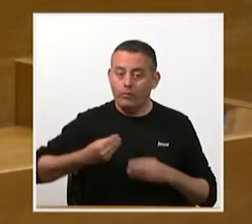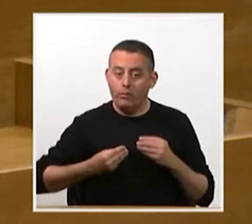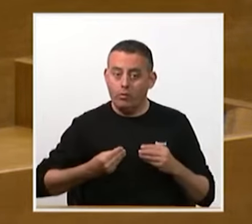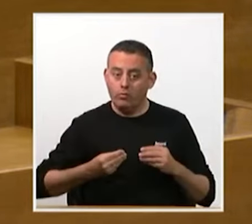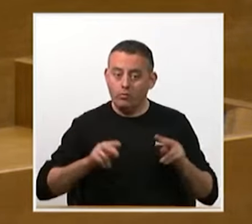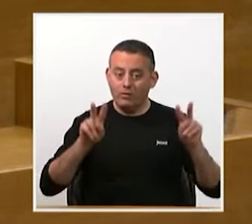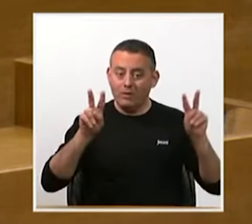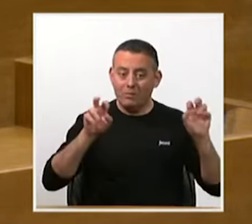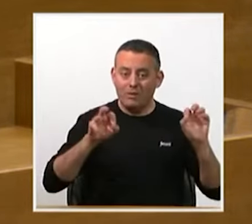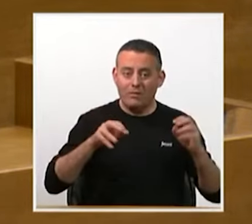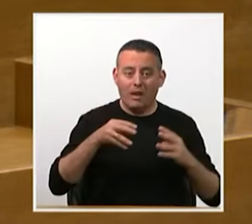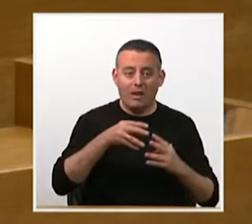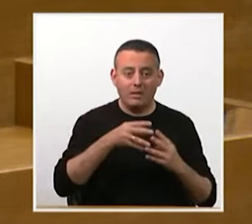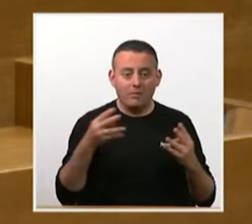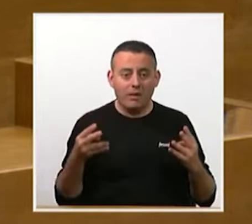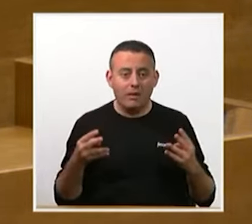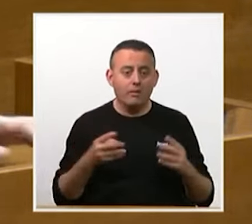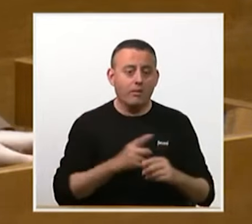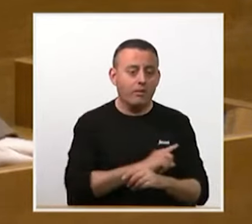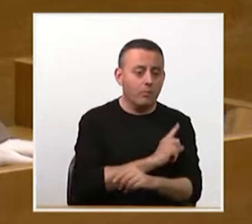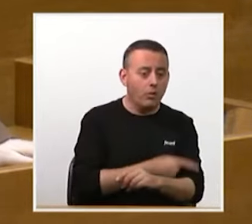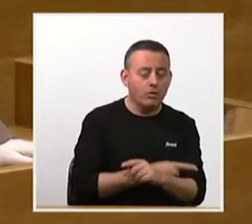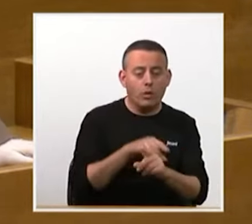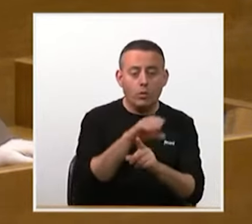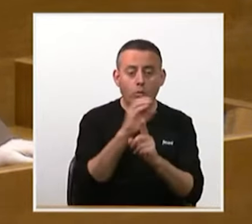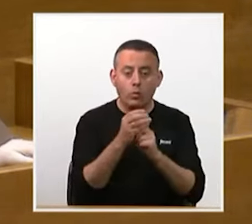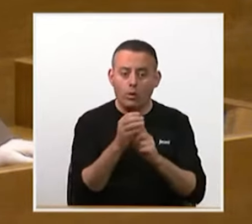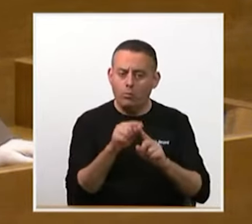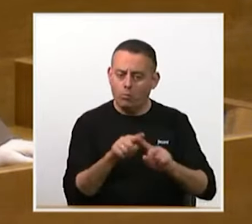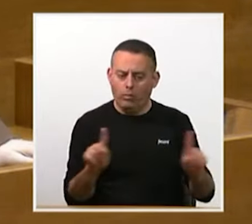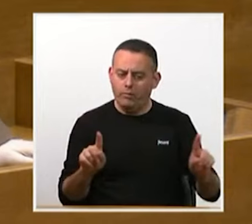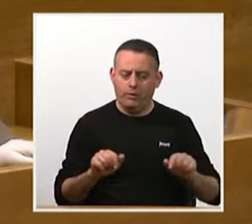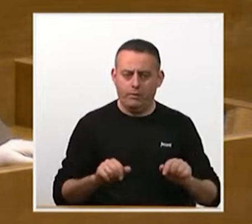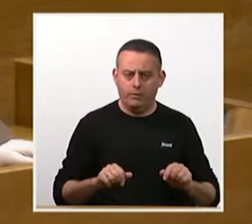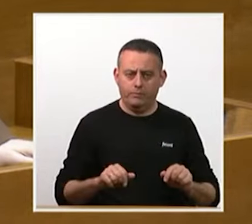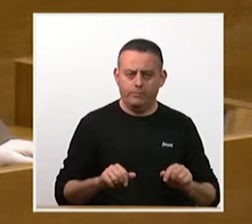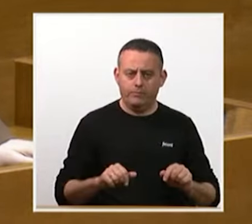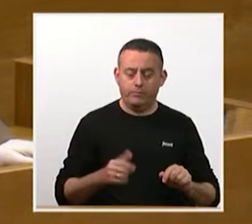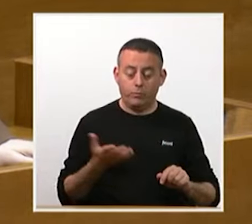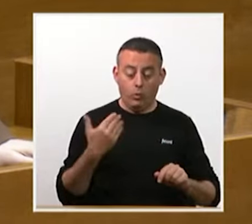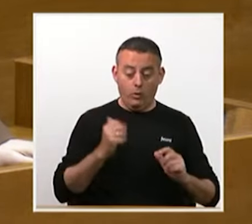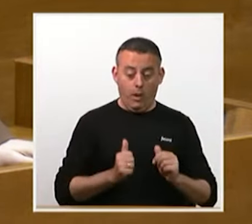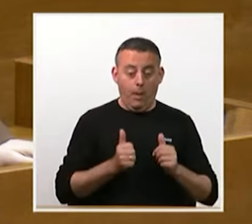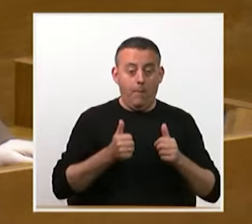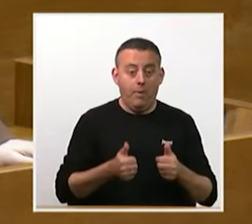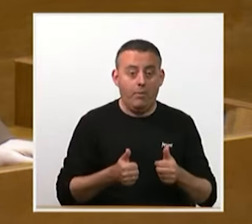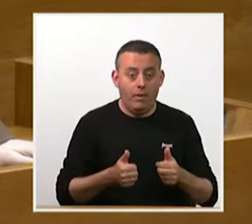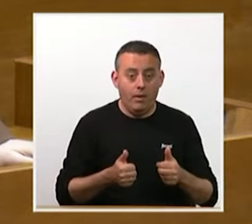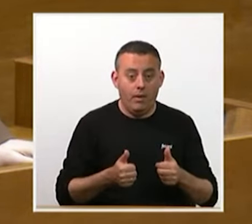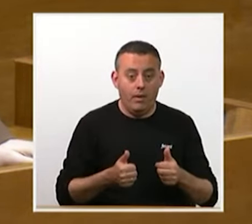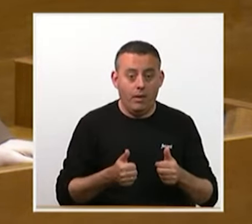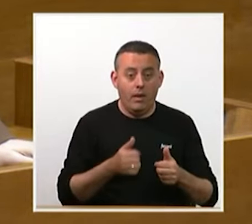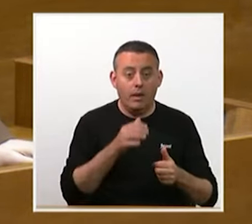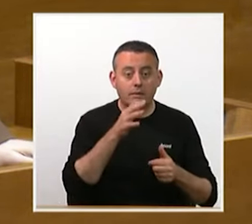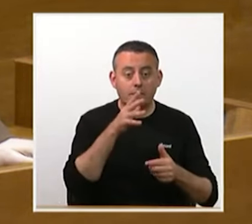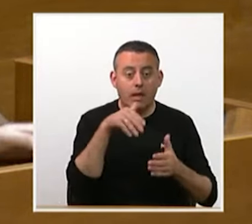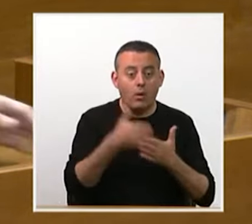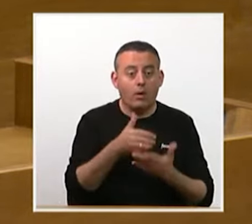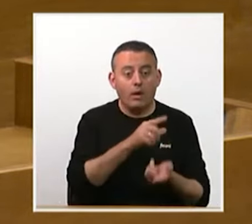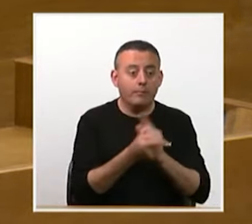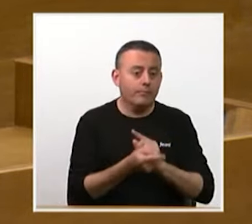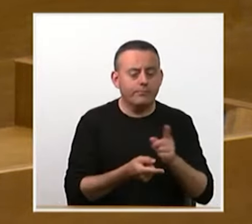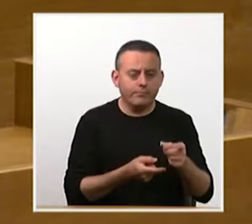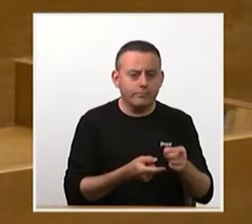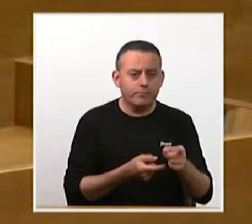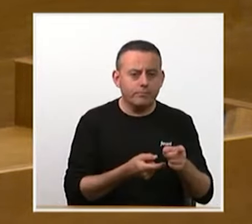en el tema de l'esport com el de la cultura. Del que ens vam trobar quan vam entrar, el que s'han trobat vostès per a que ara ho destrossin en